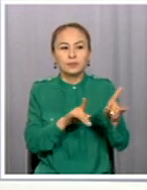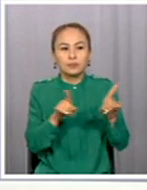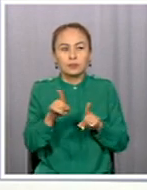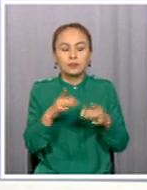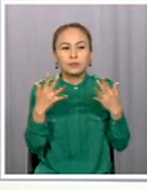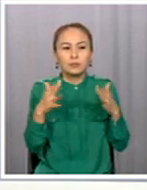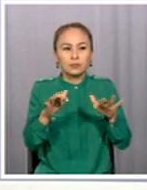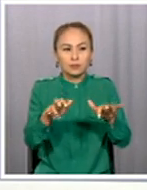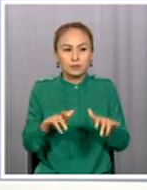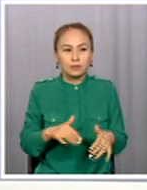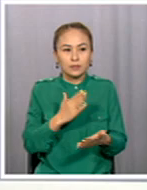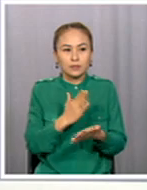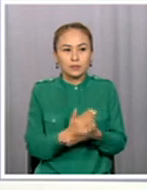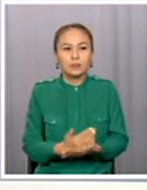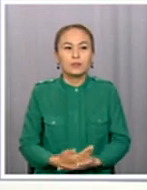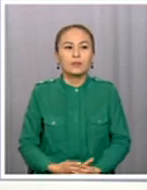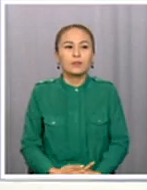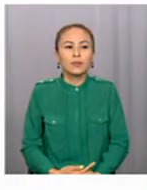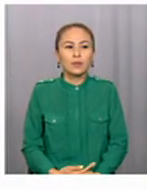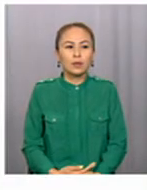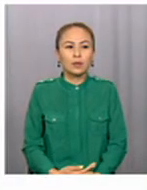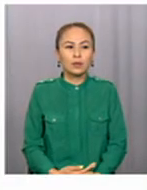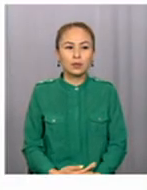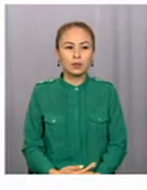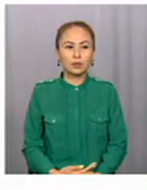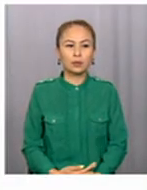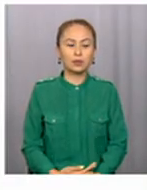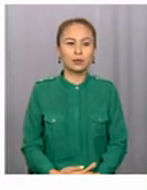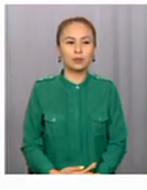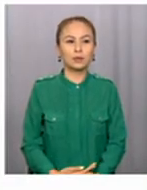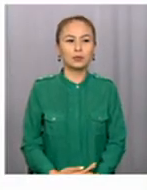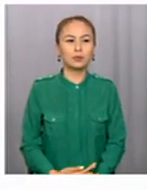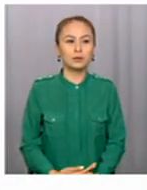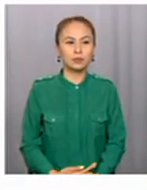қанша компьютер жиынтығын жинауға болады.